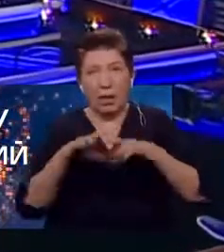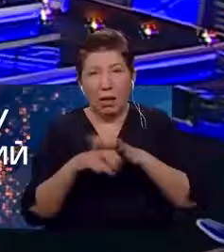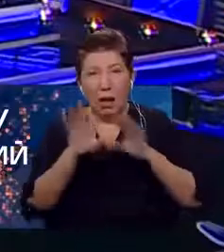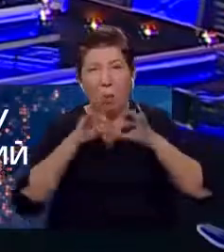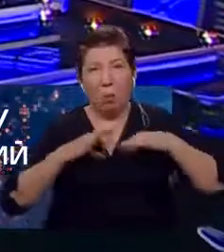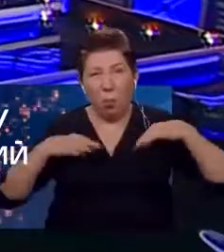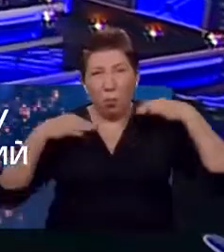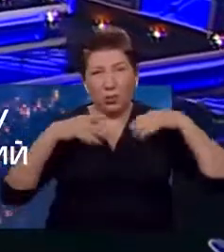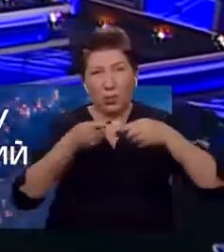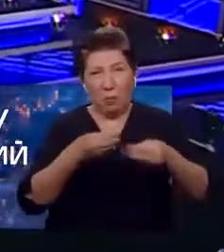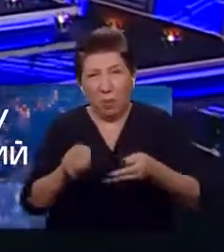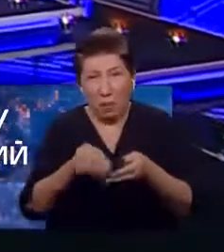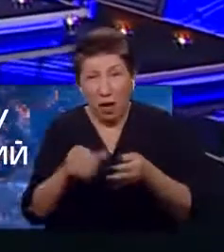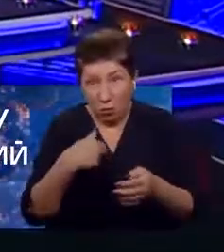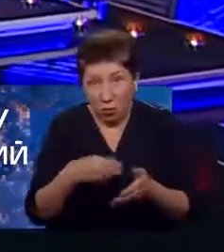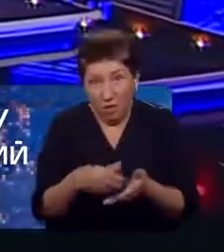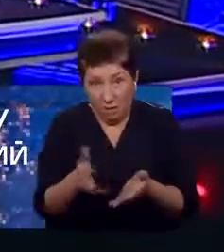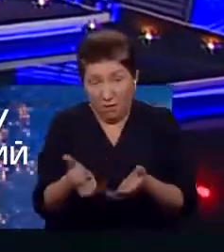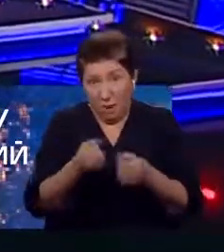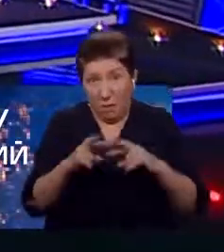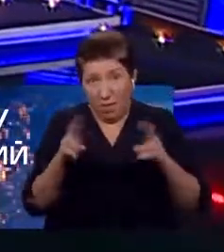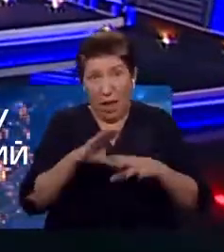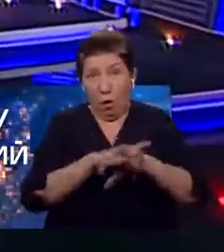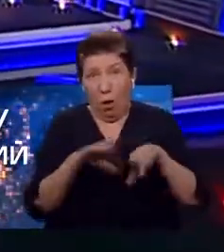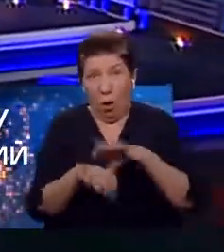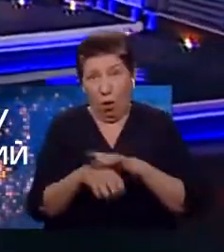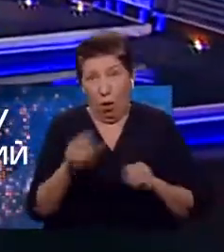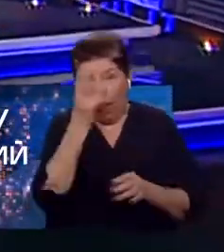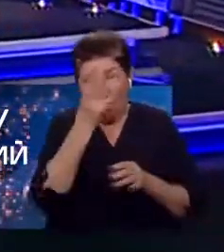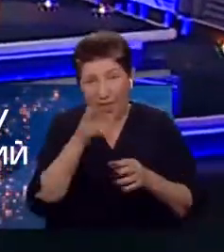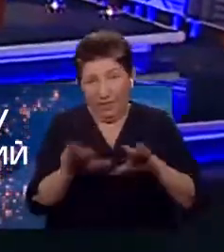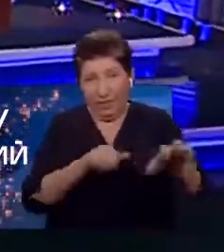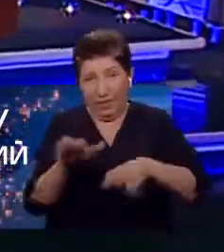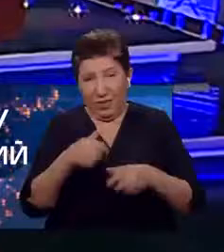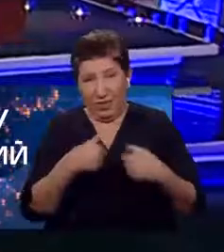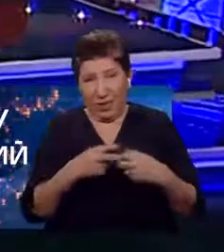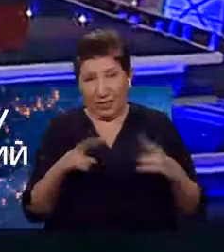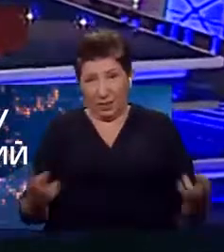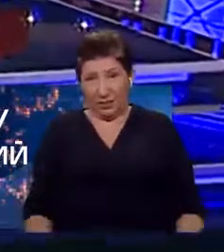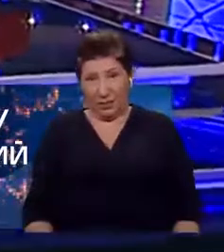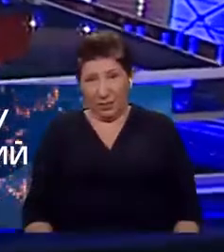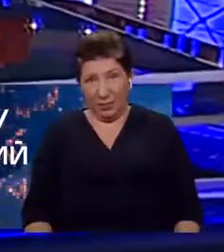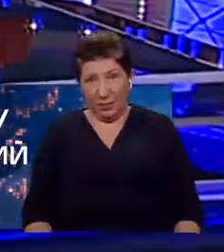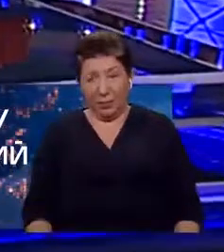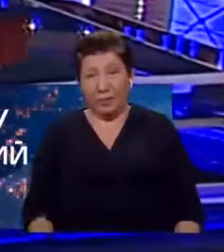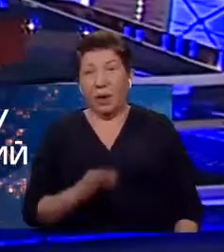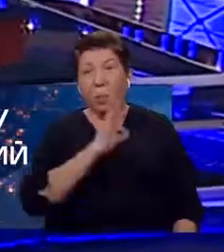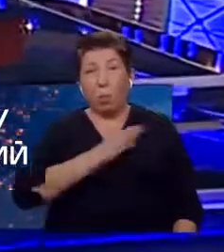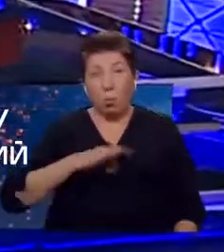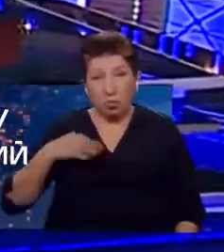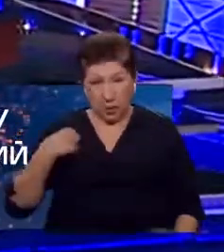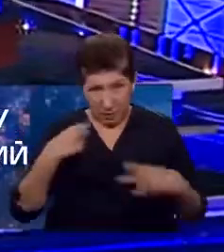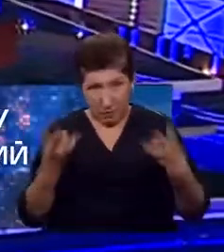в цьому зашморгу і виймали з нас набагато більше грошей, ніж вартували ці буси. І нам зараз дуже